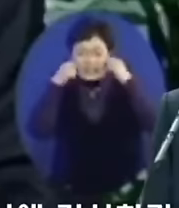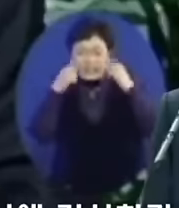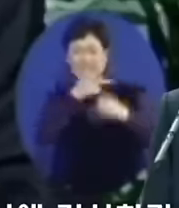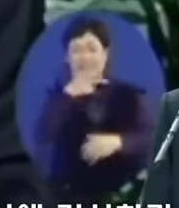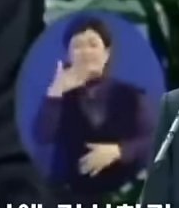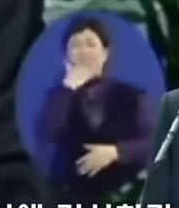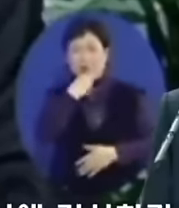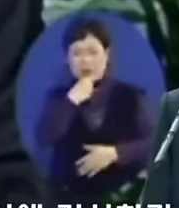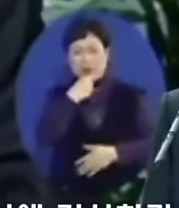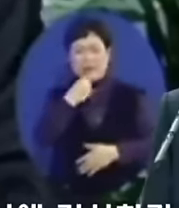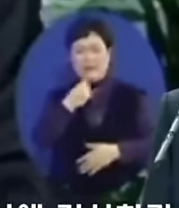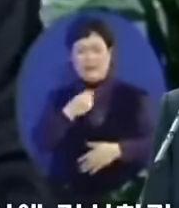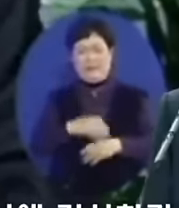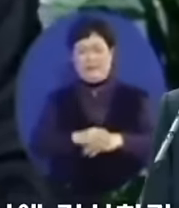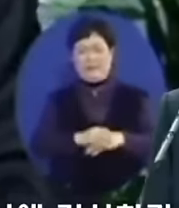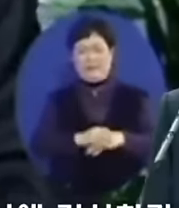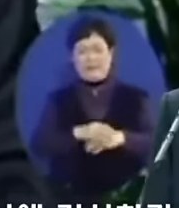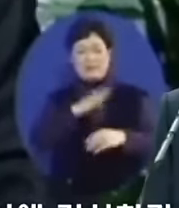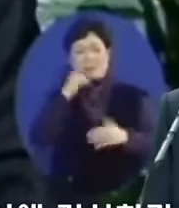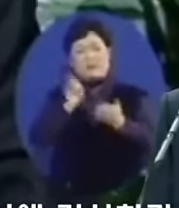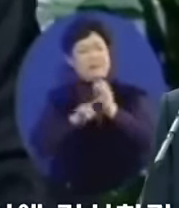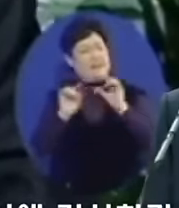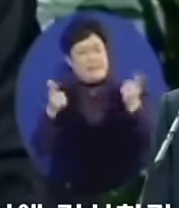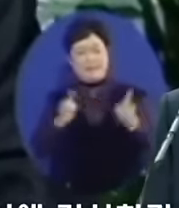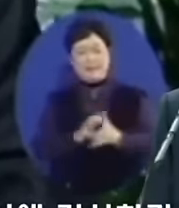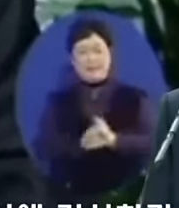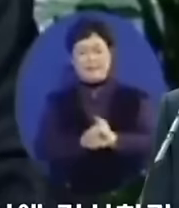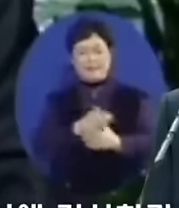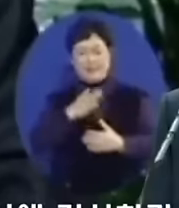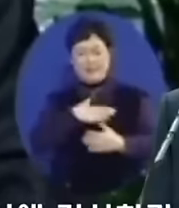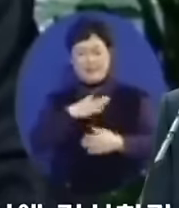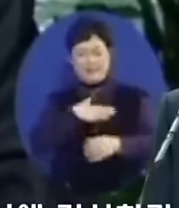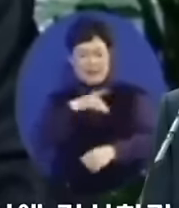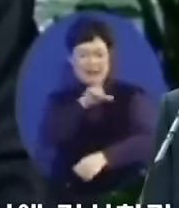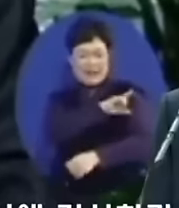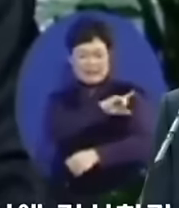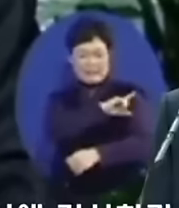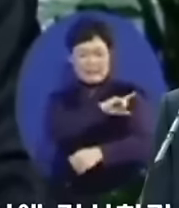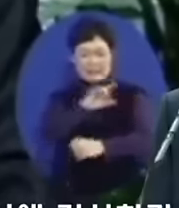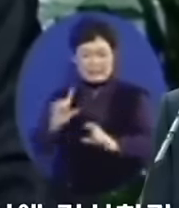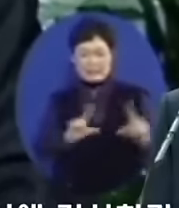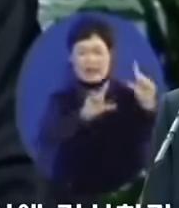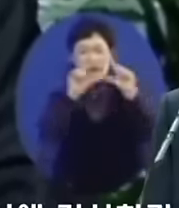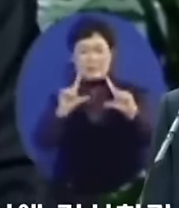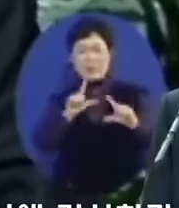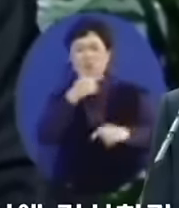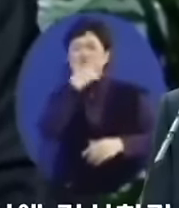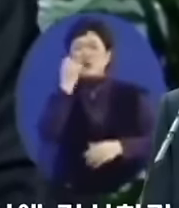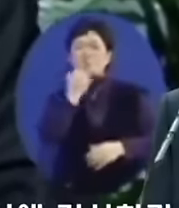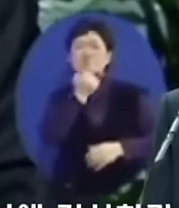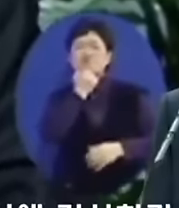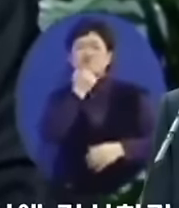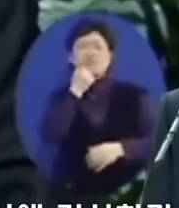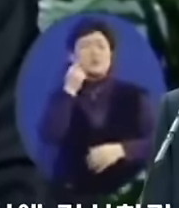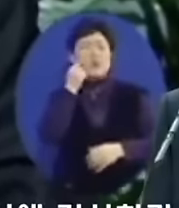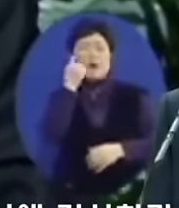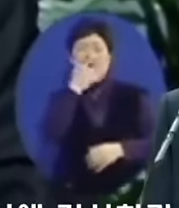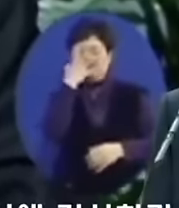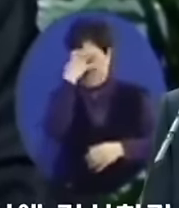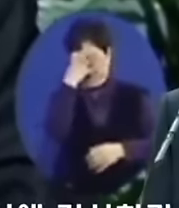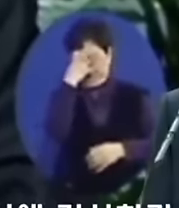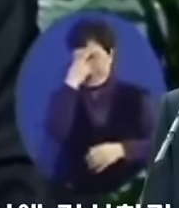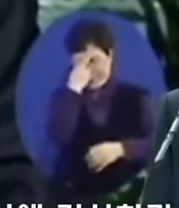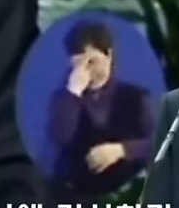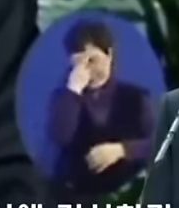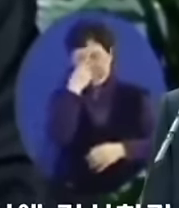복인데 그게 쉽지 않습니다. 저도 가장 큰 나의 삶의 결점이 못 웃는 것입니다. 안 웃는 것이